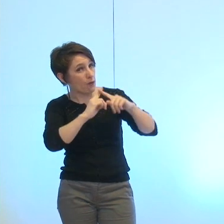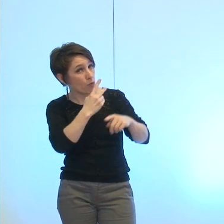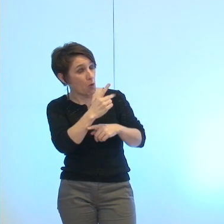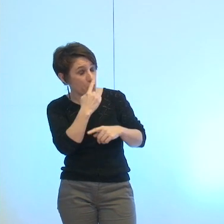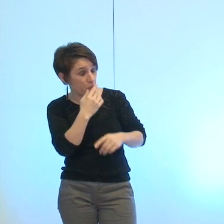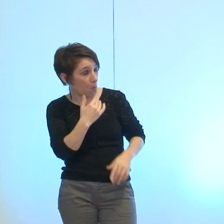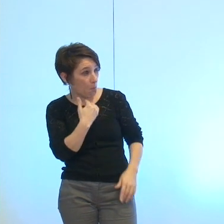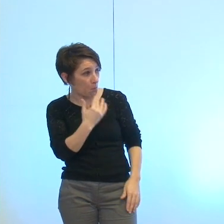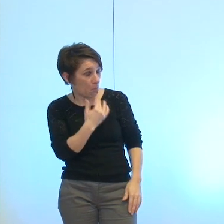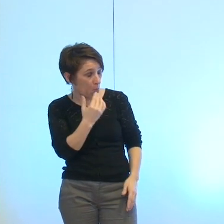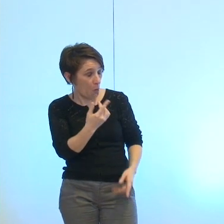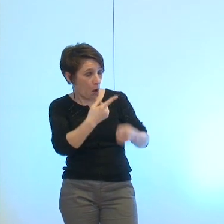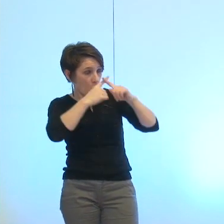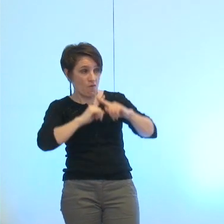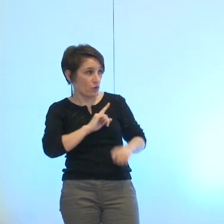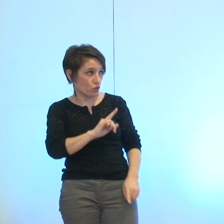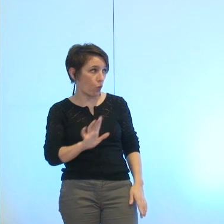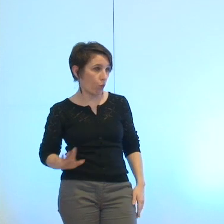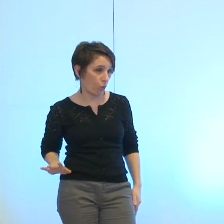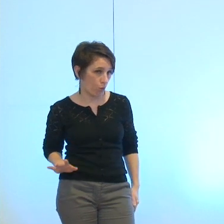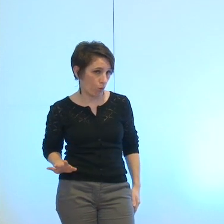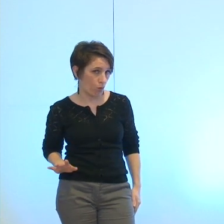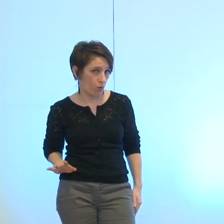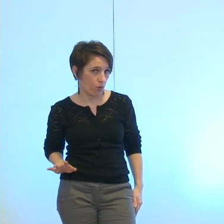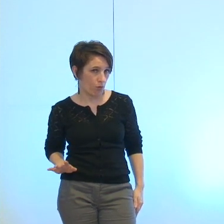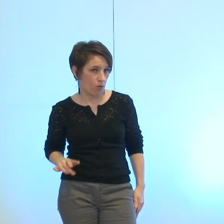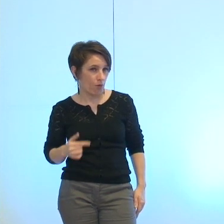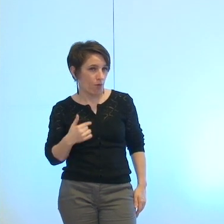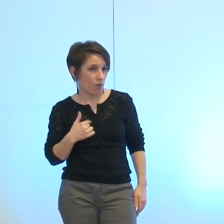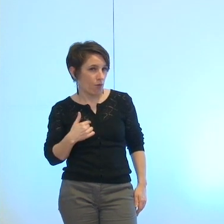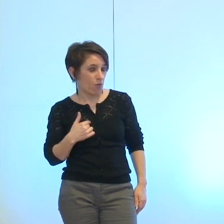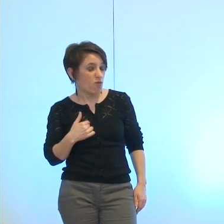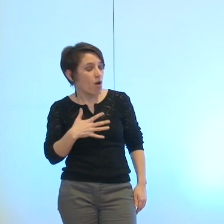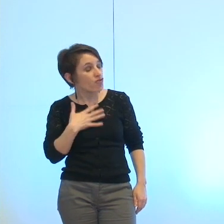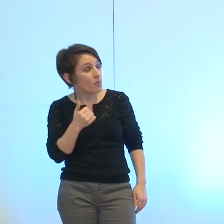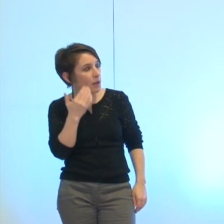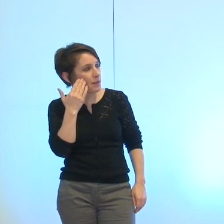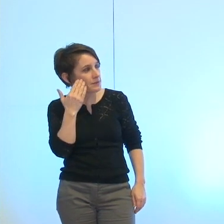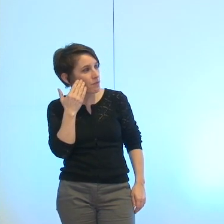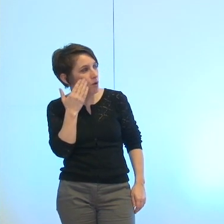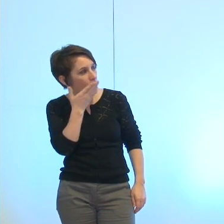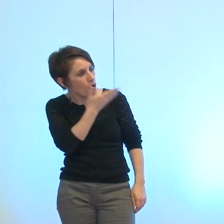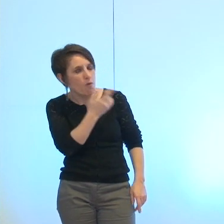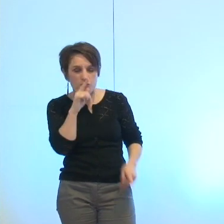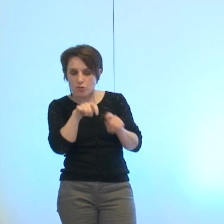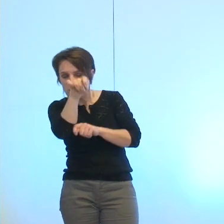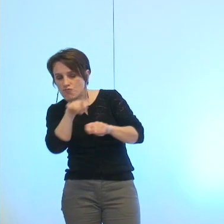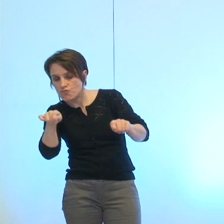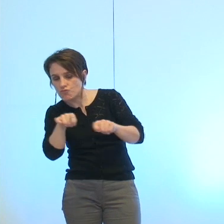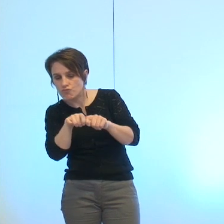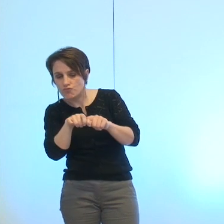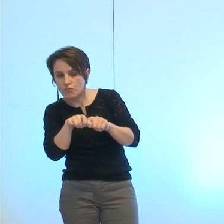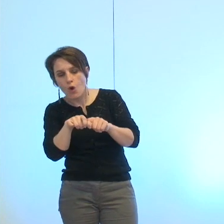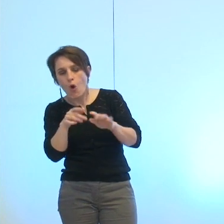je serais curieux de connaître euh la manière dont vous avez construit cette estimation à à